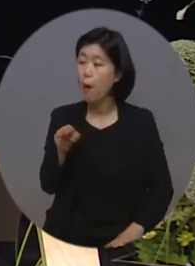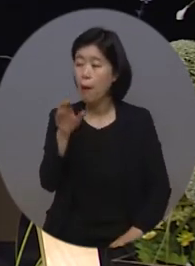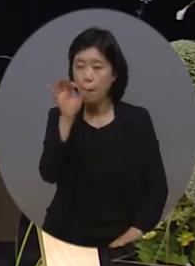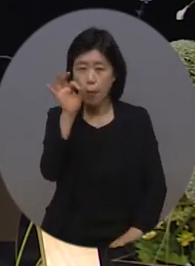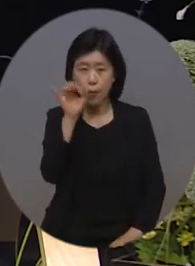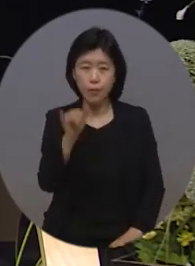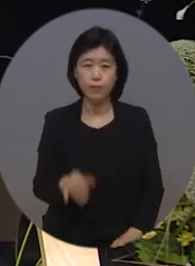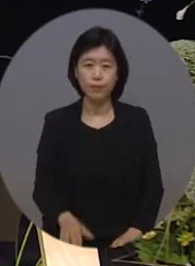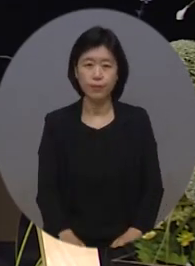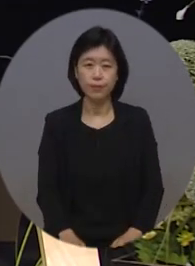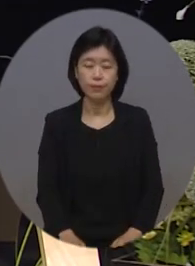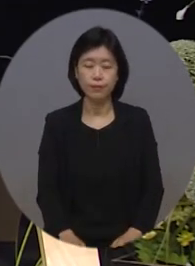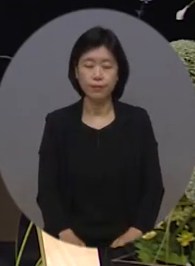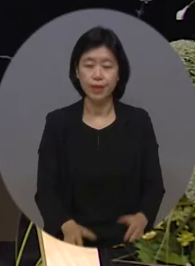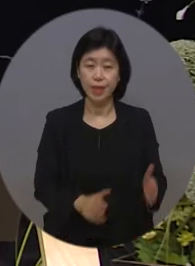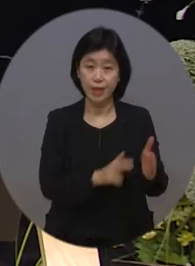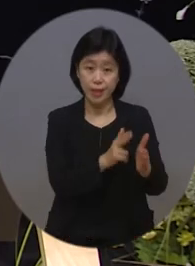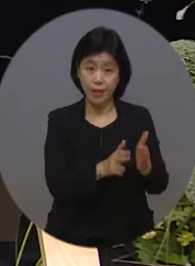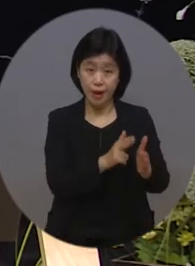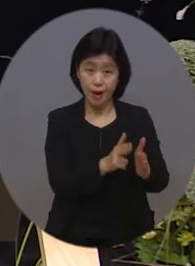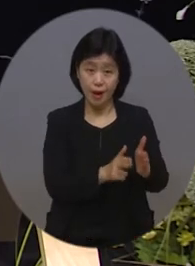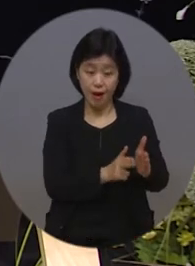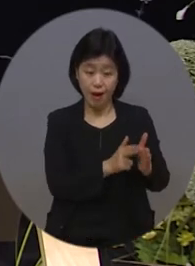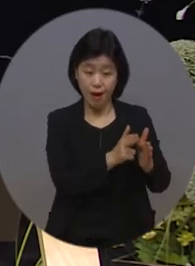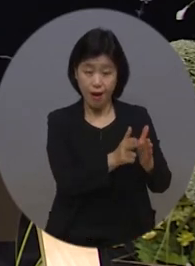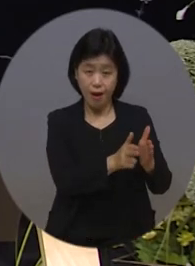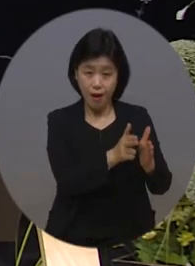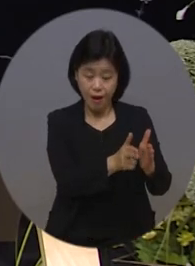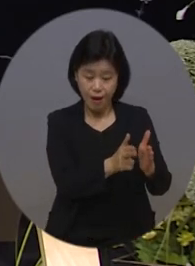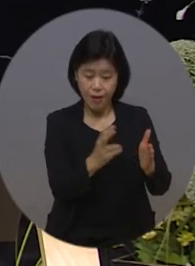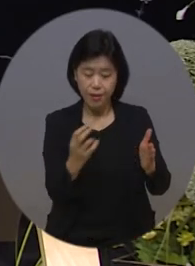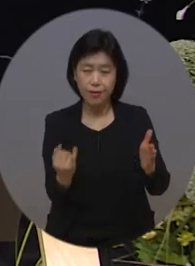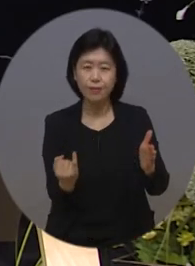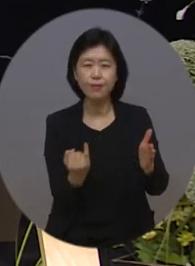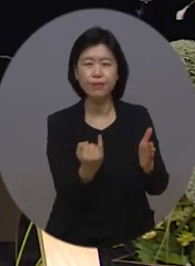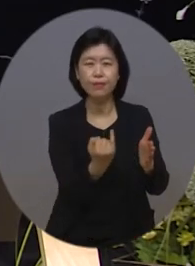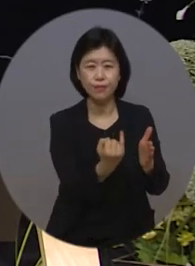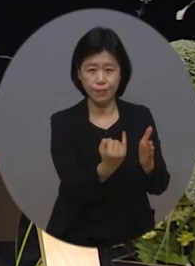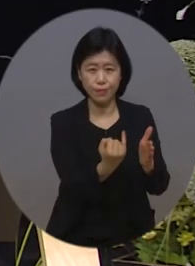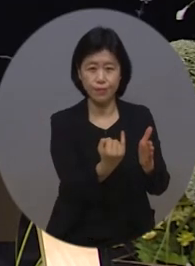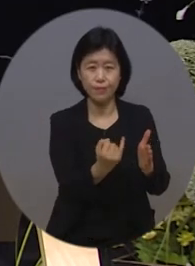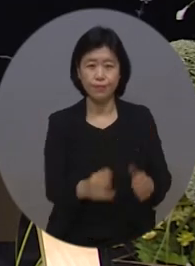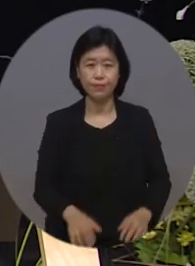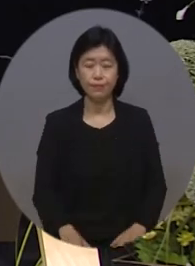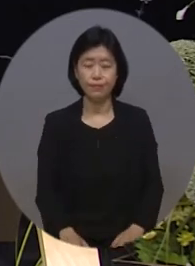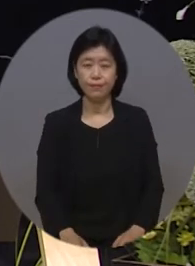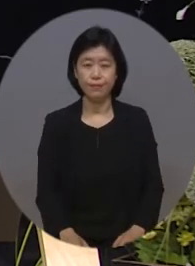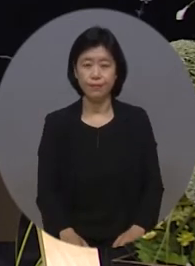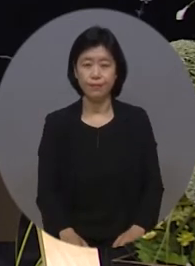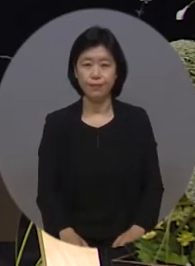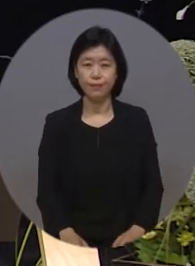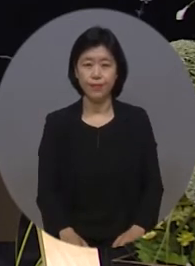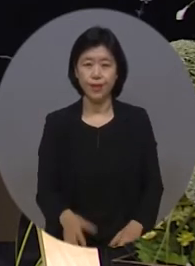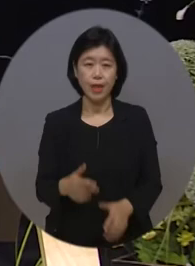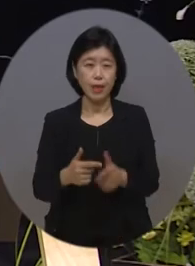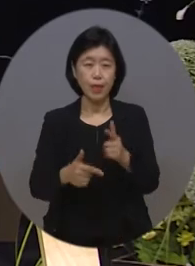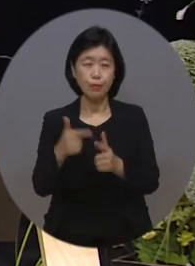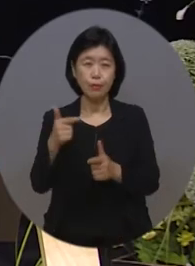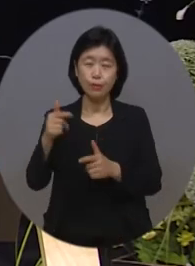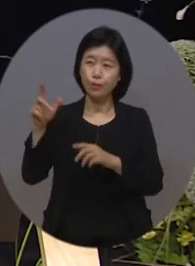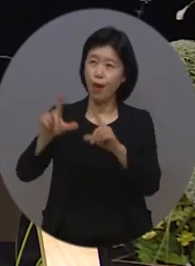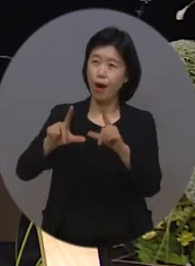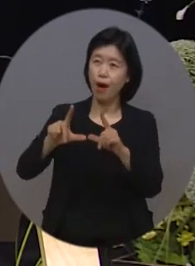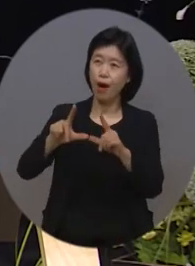기차가 바람을 몰고 와 간이역에 불어놓습니다. 울타리 측백나무가 마중한 손처럼